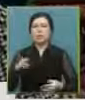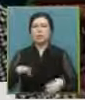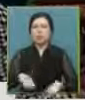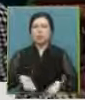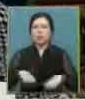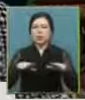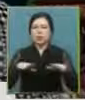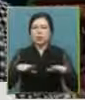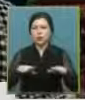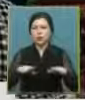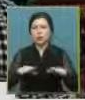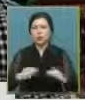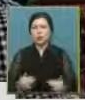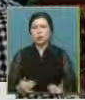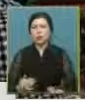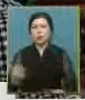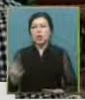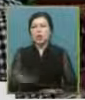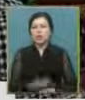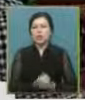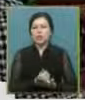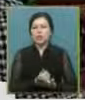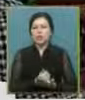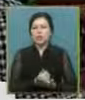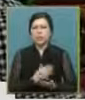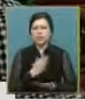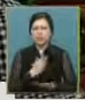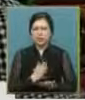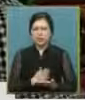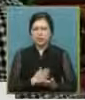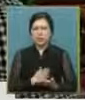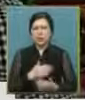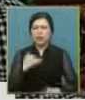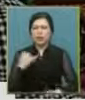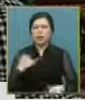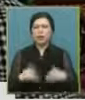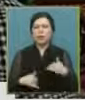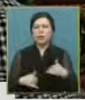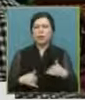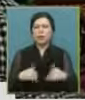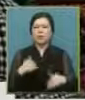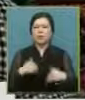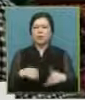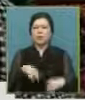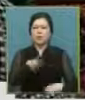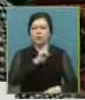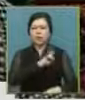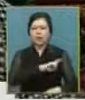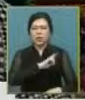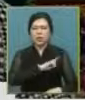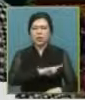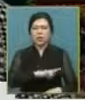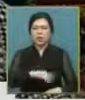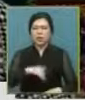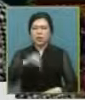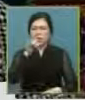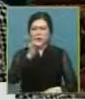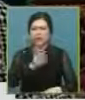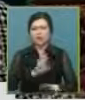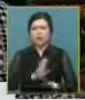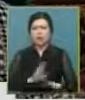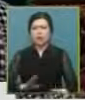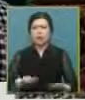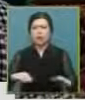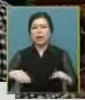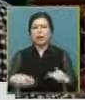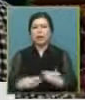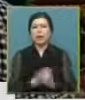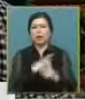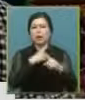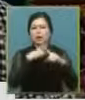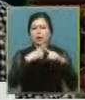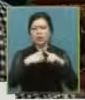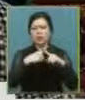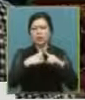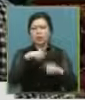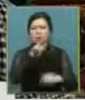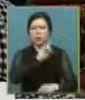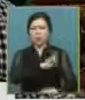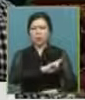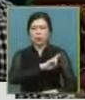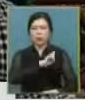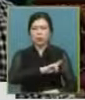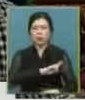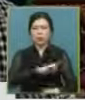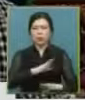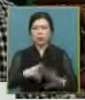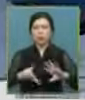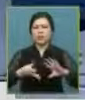үлкен жетістіктер. Осының барлығы мұғалімдердің аянбай еңбек етуі бүгінгі талапқа сай жаңа технология бойынша жұмыстарының